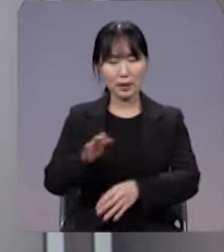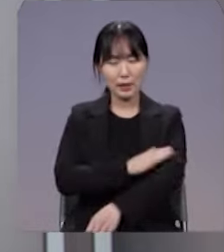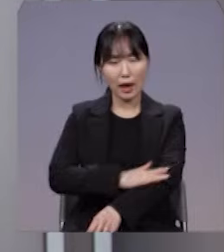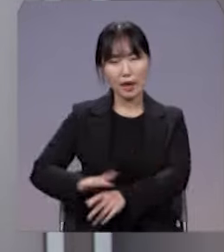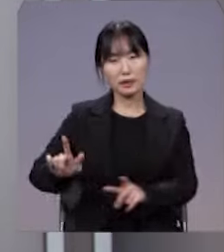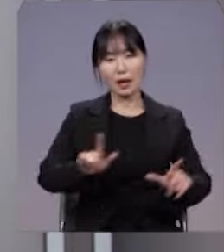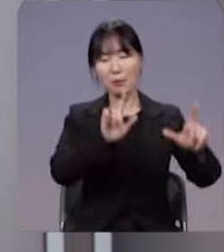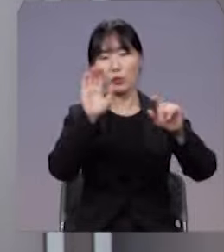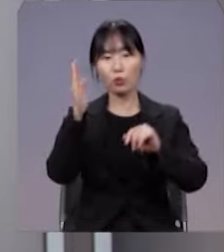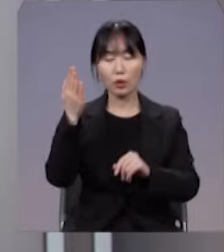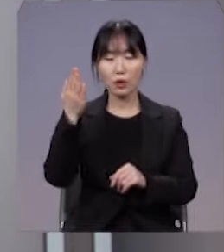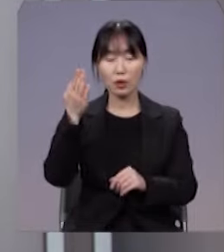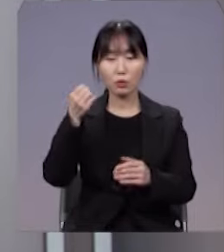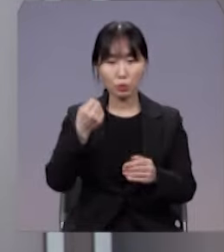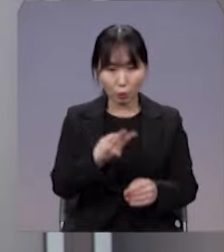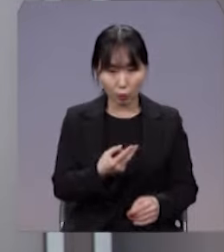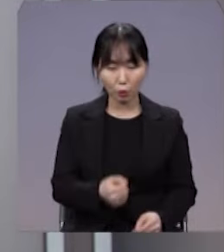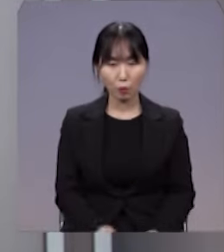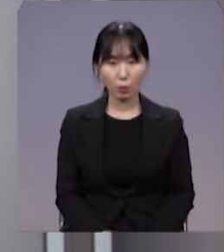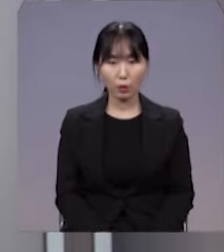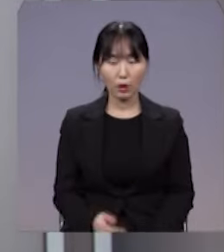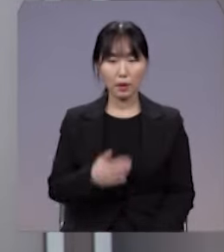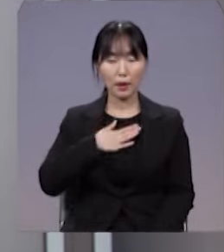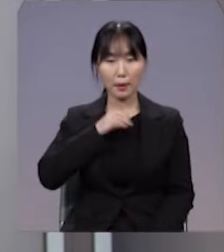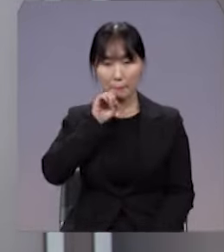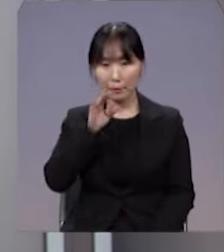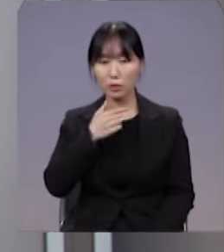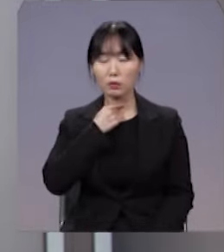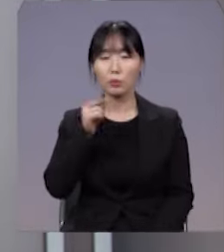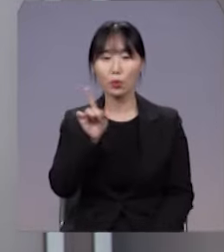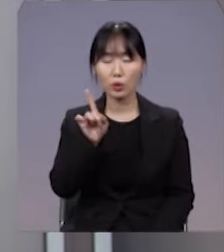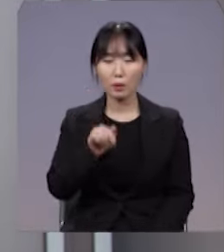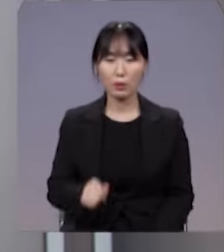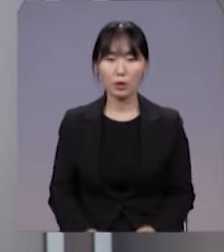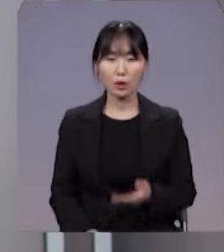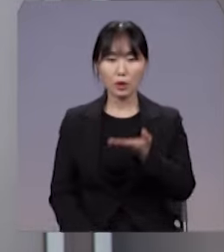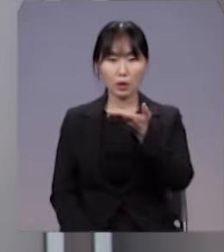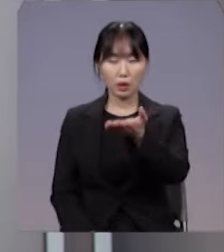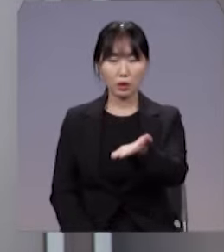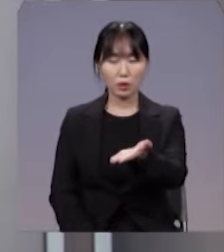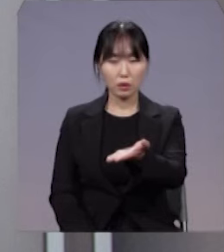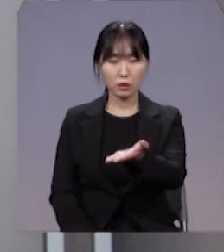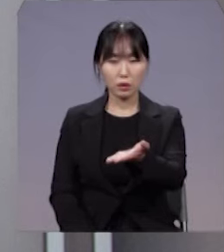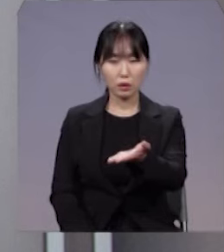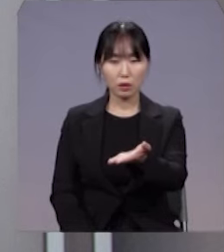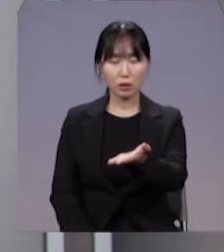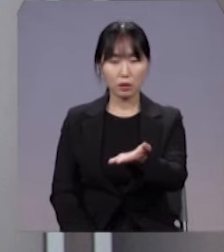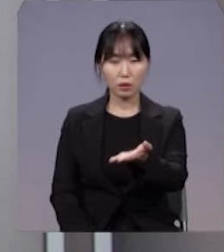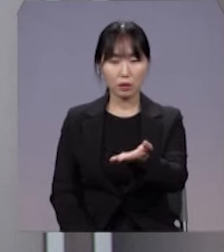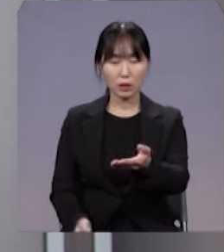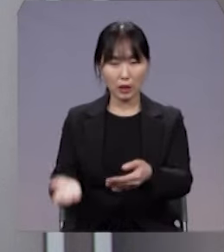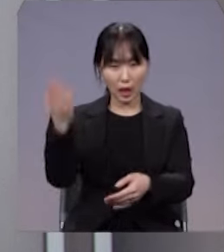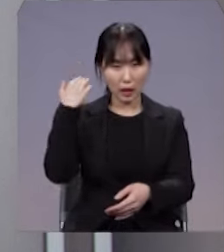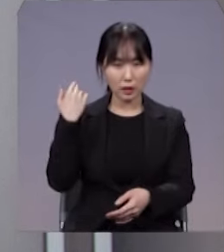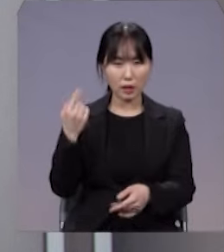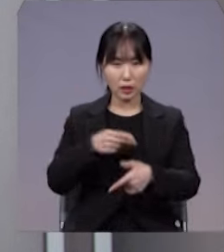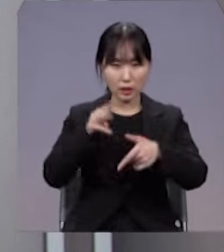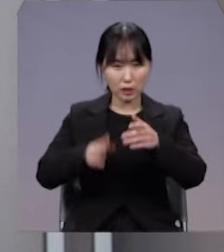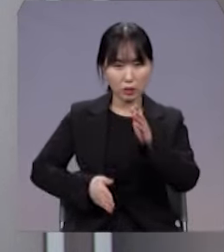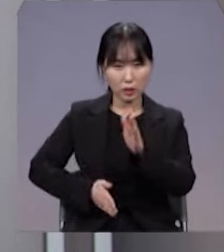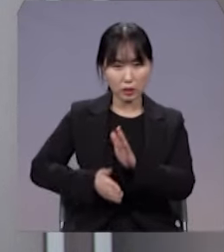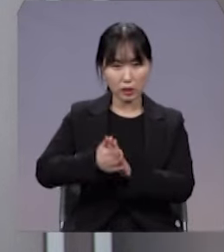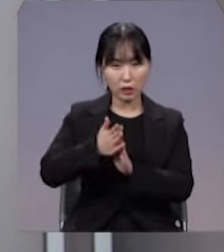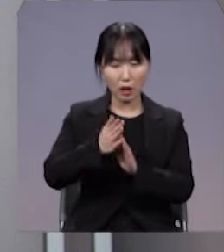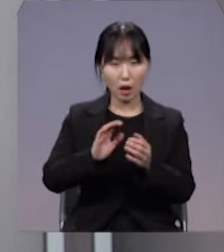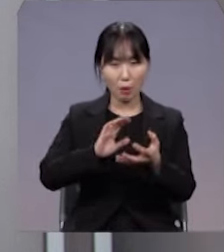됩니다 그리고 제가 이걸 한번 말씀드리는데 조택상 정무부시장 내정자 실은 어 당시 인천시 의회 회의록이